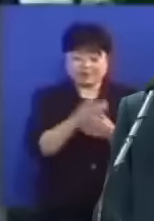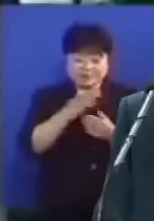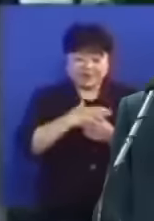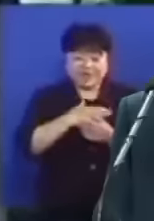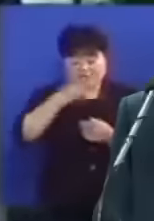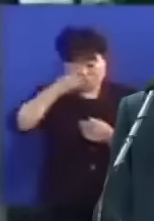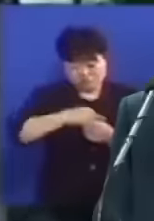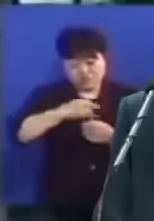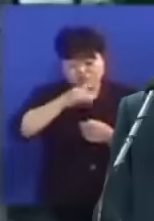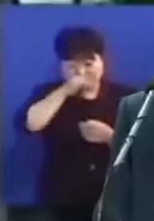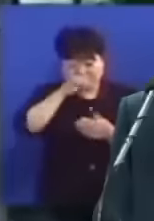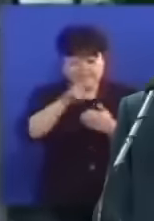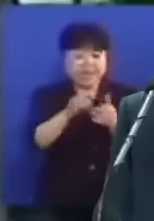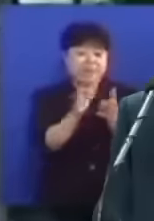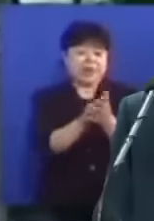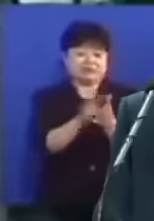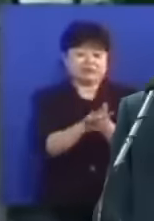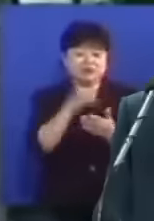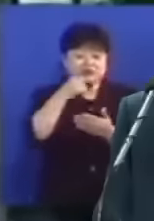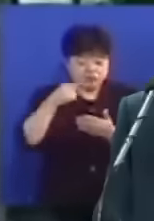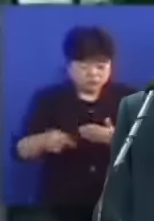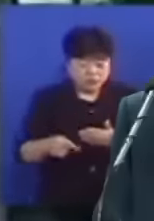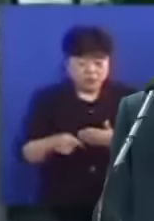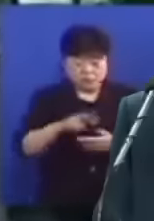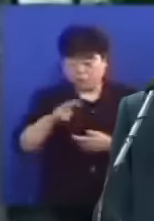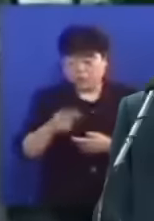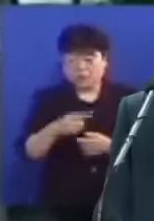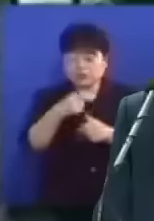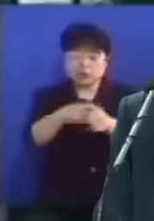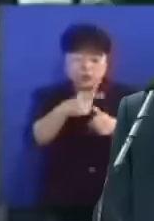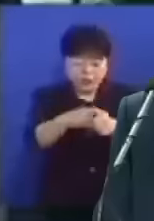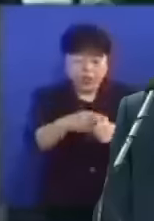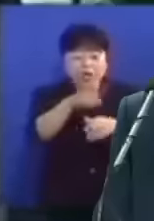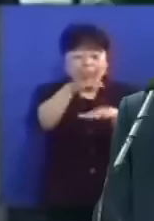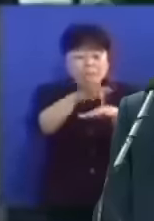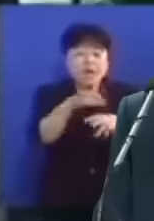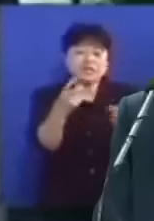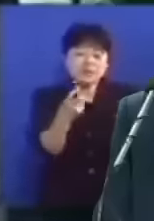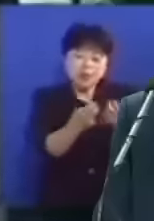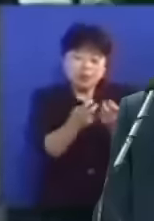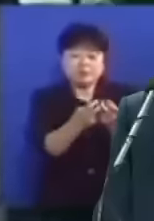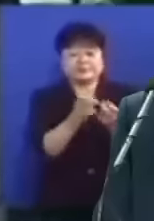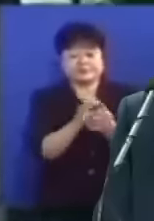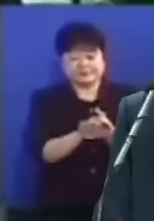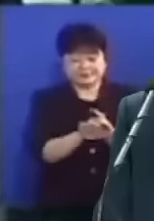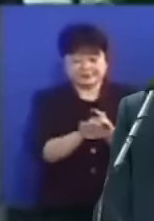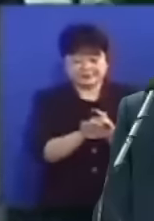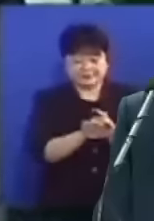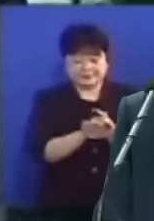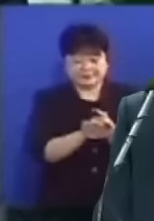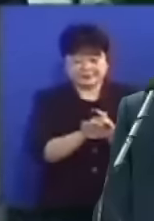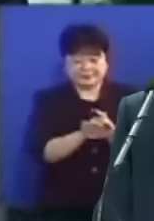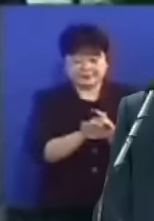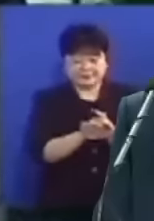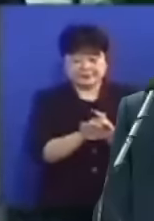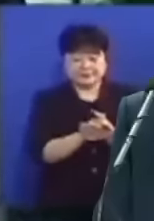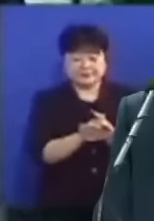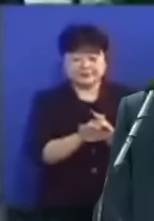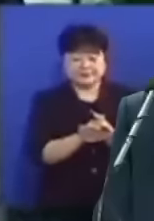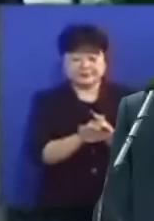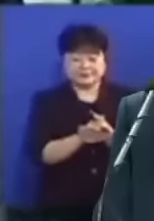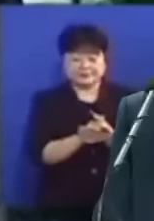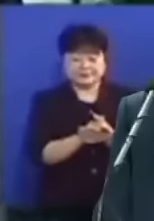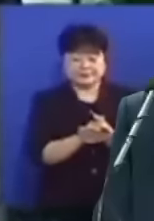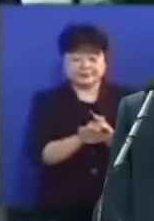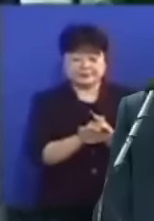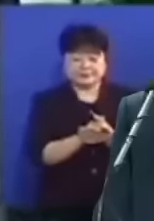내게 이익되면 박수치고 손해되면 돌아서서 욕한다. 이게 마귀들이 믿는 법칙입니다. 절대로